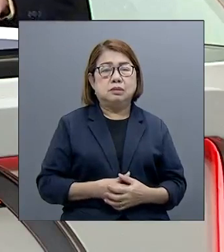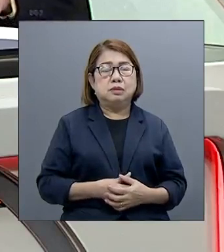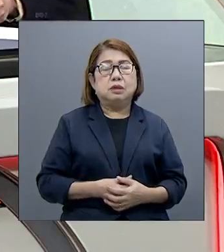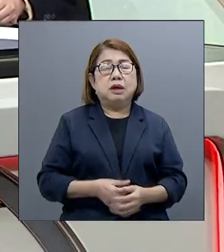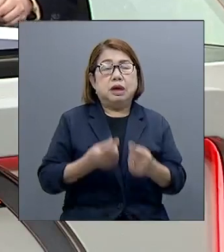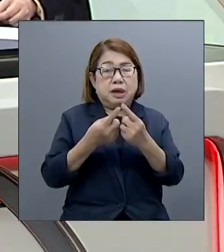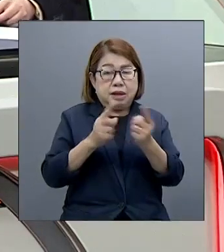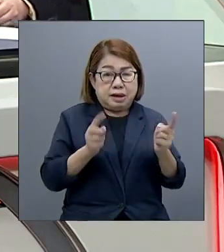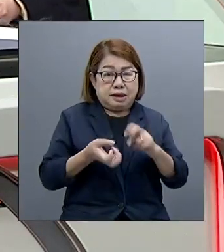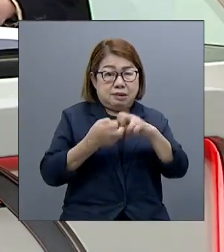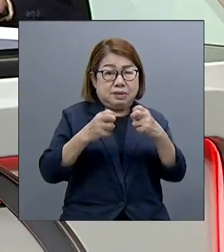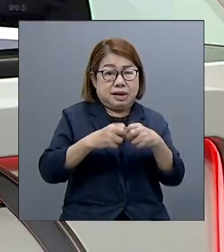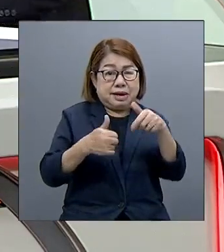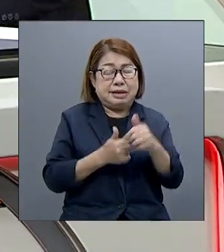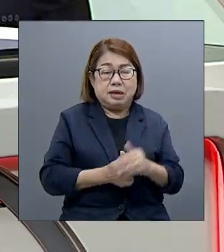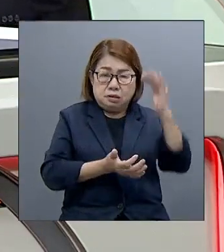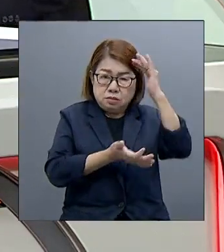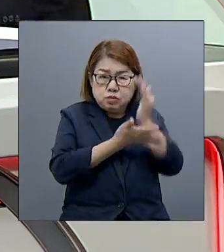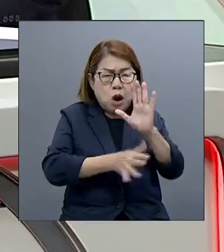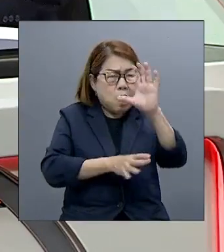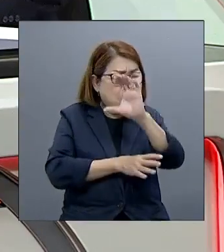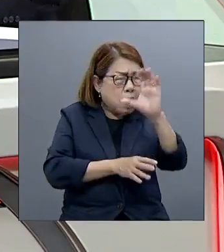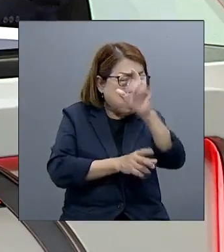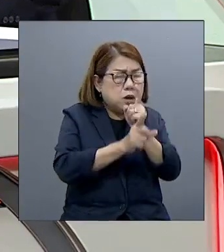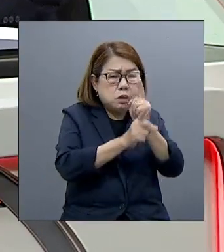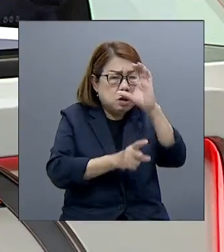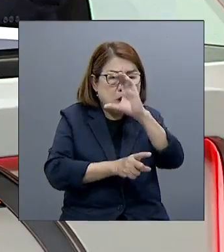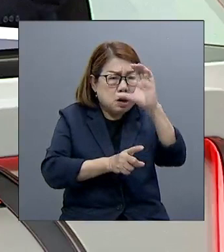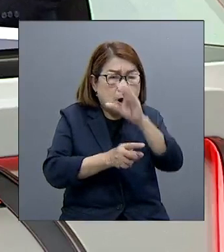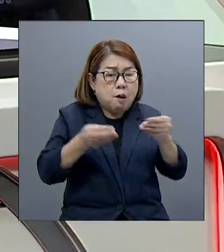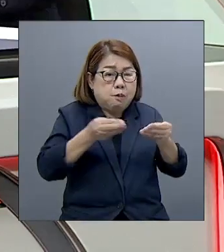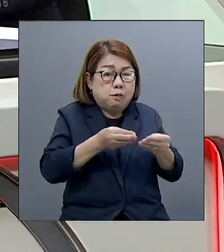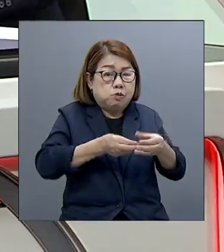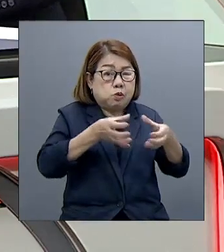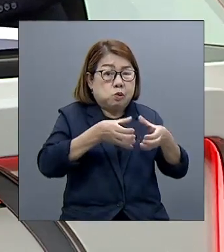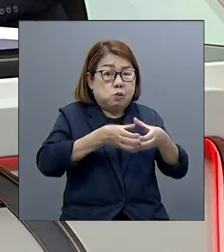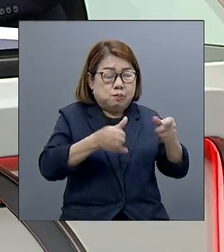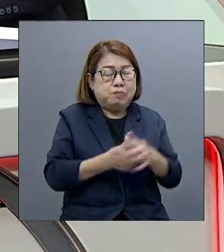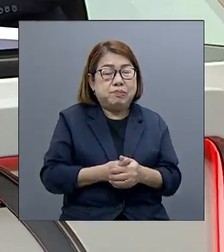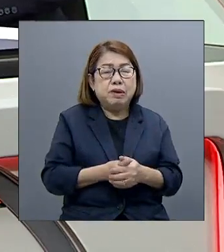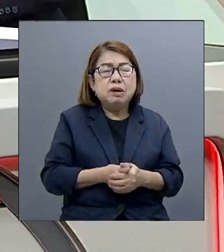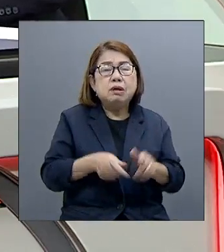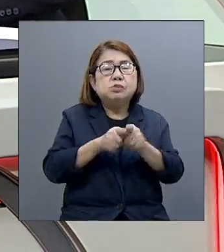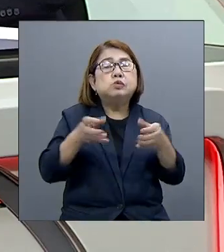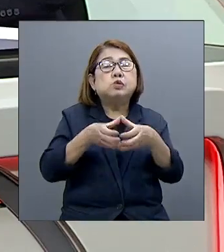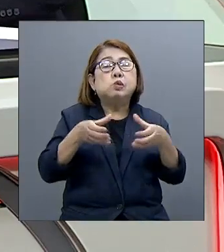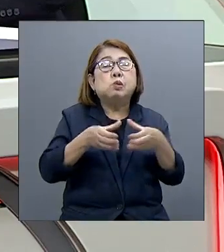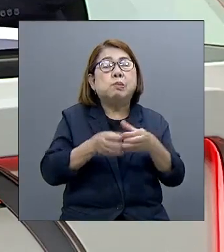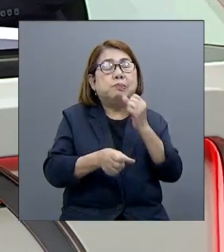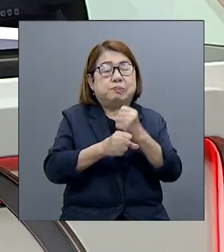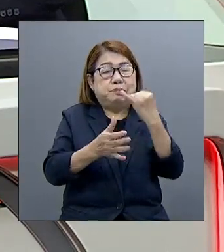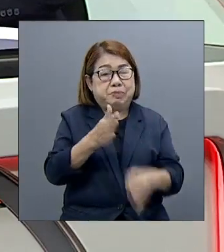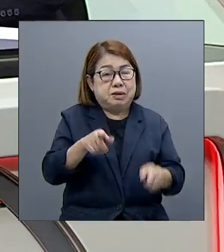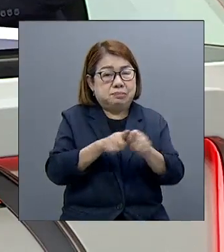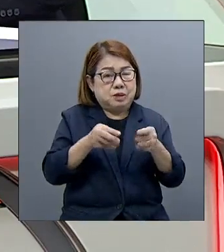สำหรับคดีนี้นะคะตำรวจไปติดตามจับกุมคนที่ร่วมก่อเหตุในลักษณะที่ตำรวจเรียกว่าเป็นเครือข่ายอาชญากรได้